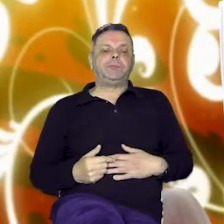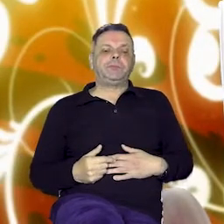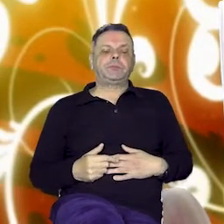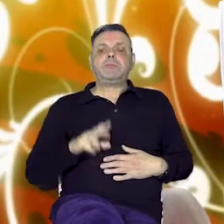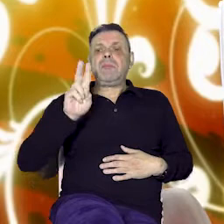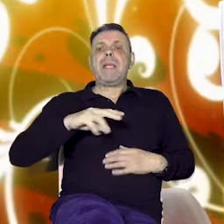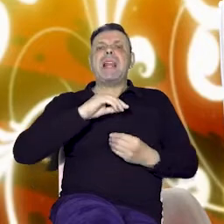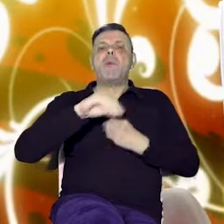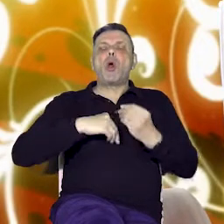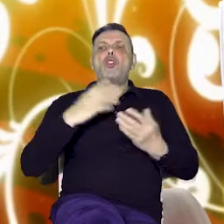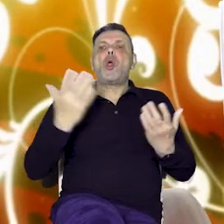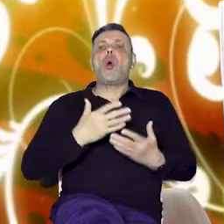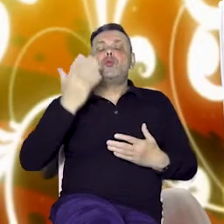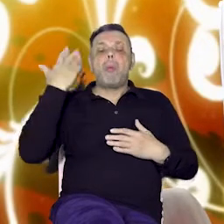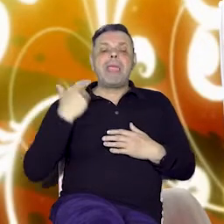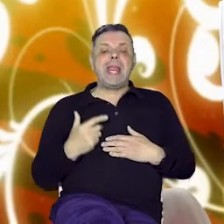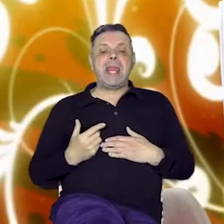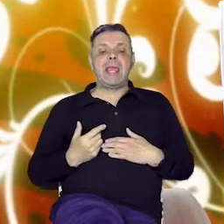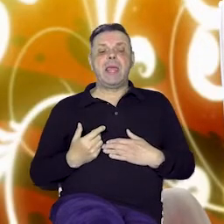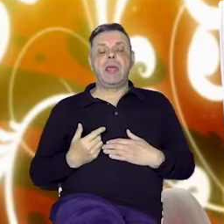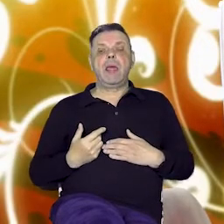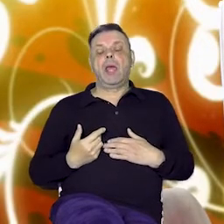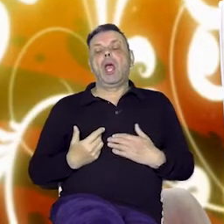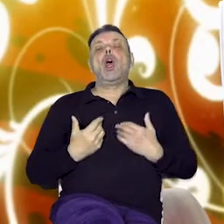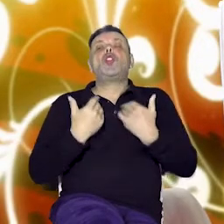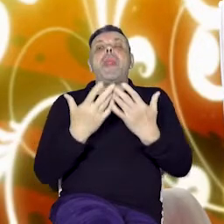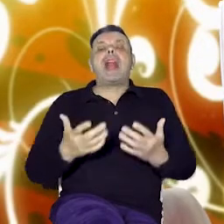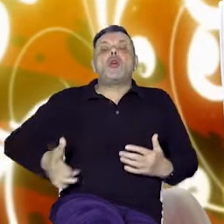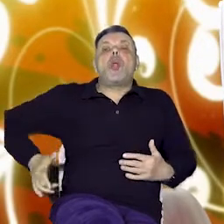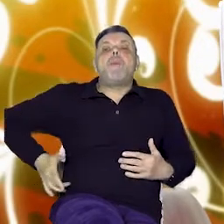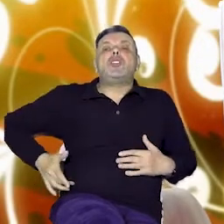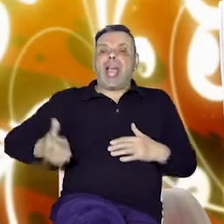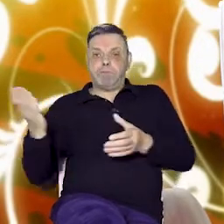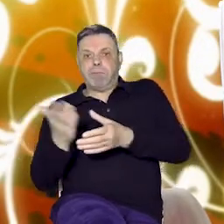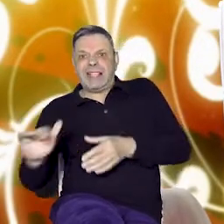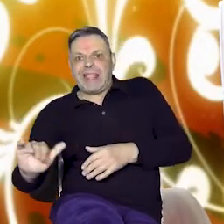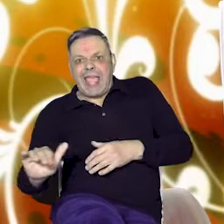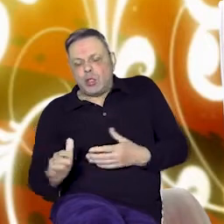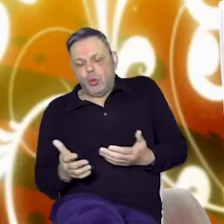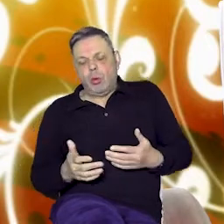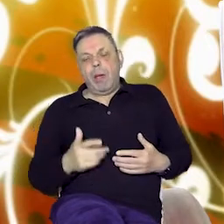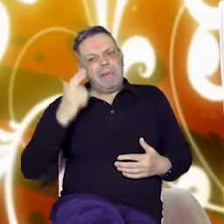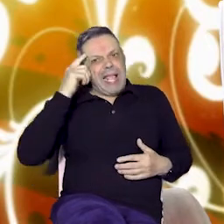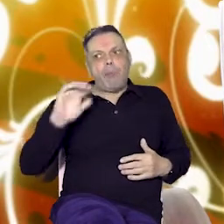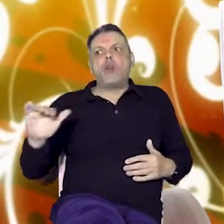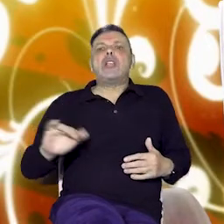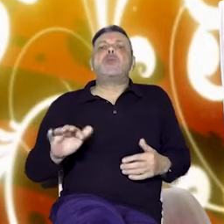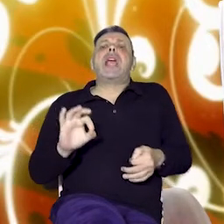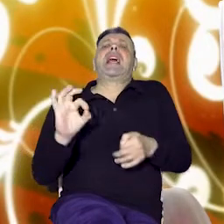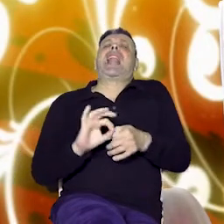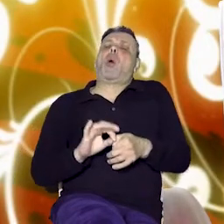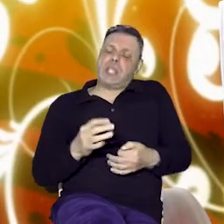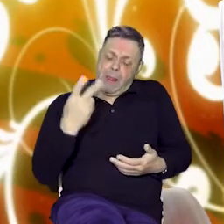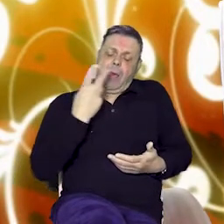roditelje koji su bili potencijalni donori bubrega djeci. Mi svi znamo da su djeca najdragocijenija na svijetu. Tako sigurno